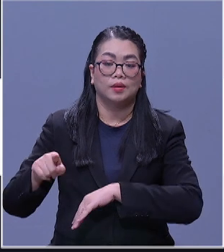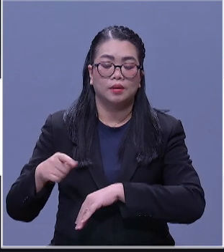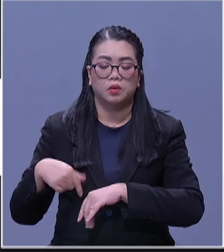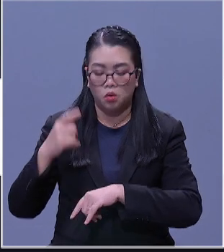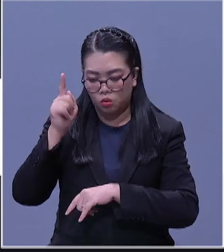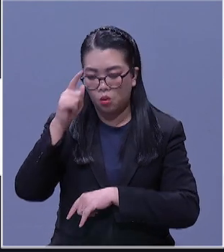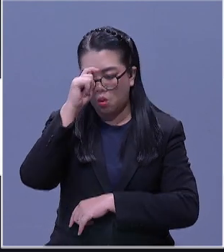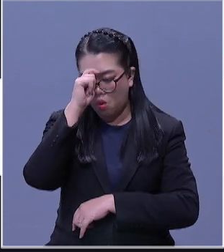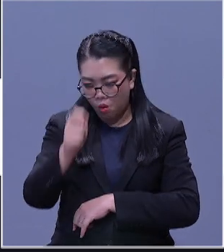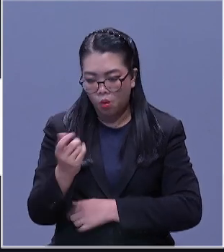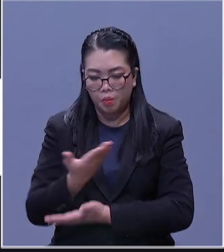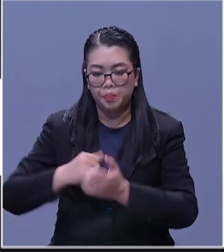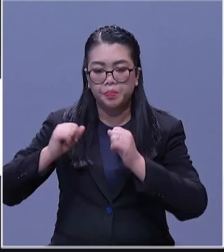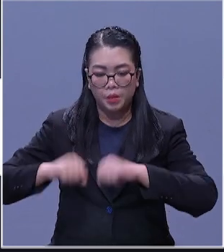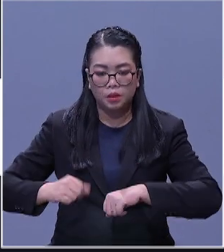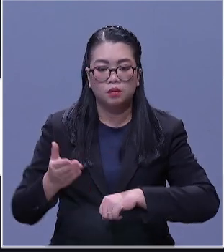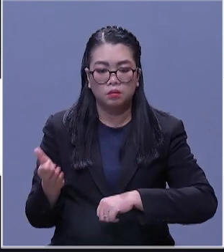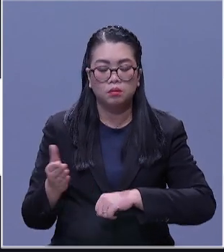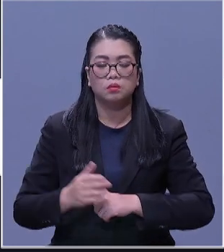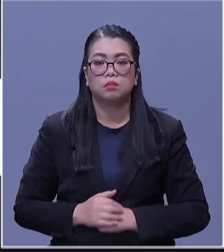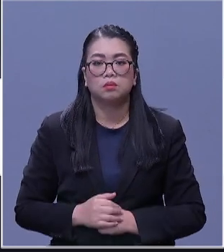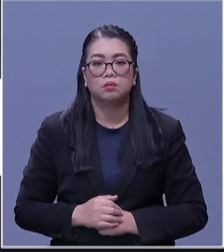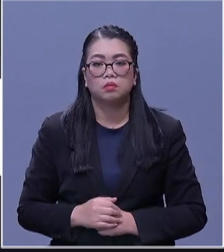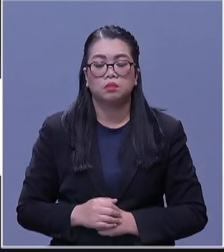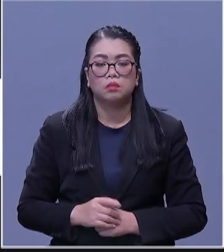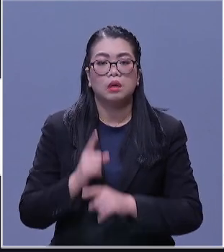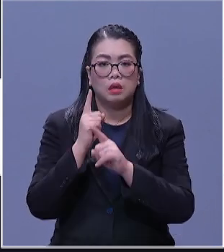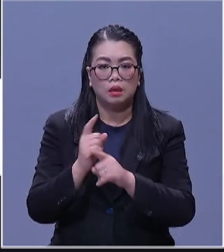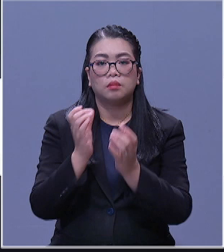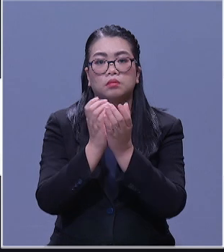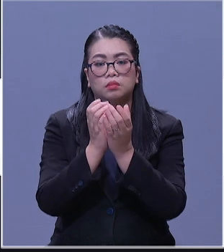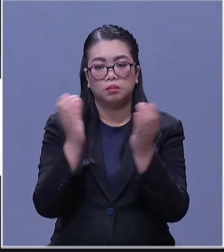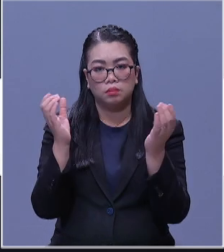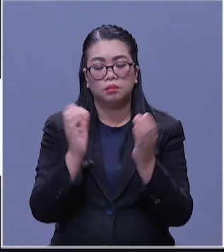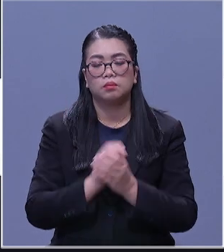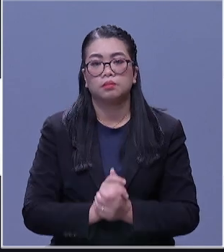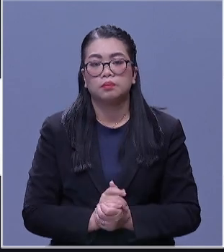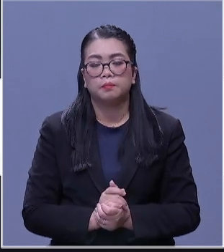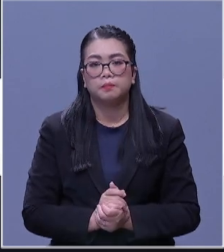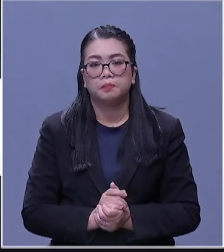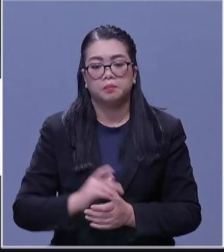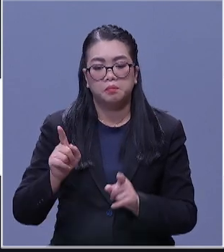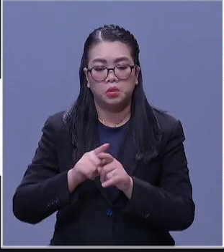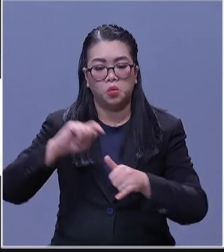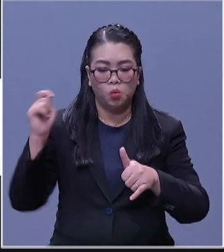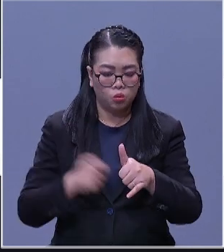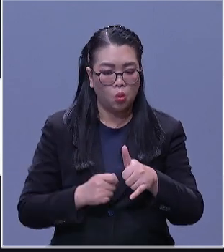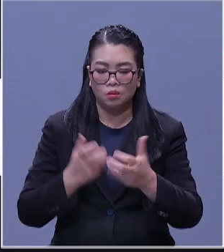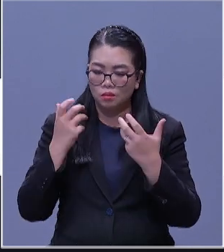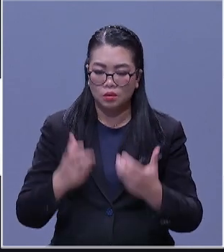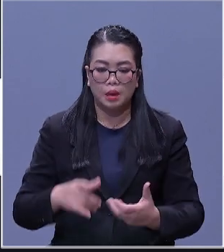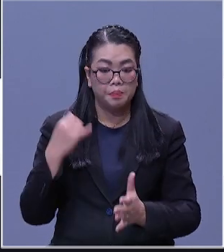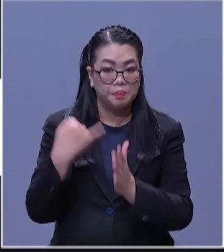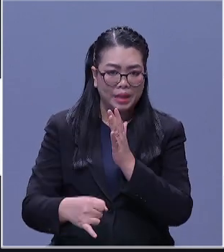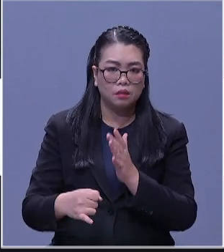มติของสสจากการโหวตเพราะนี่คือสิ่งที่กำหนดโดยรัฐธรรมนูญอืแล้วก็นี่เป็นบทลงโทษที่สูงสุดแล้วก็คือ